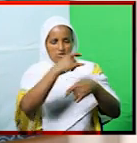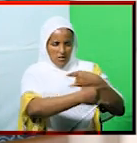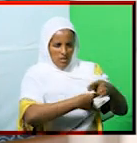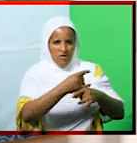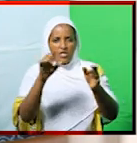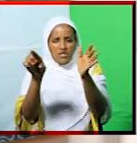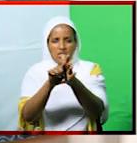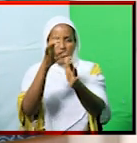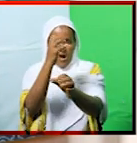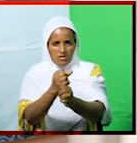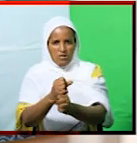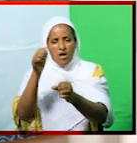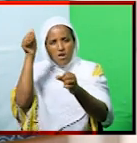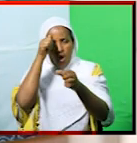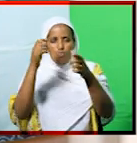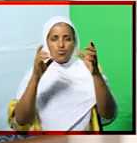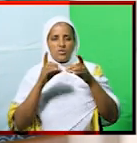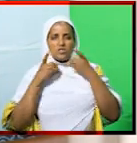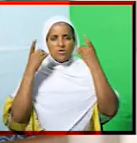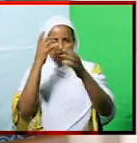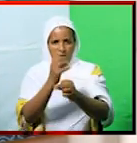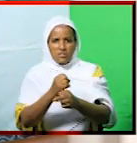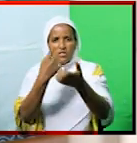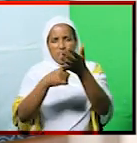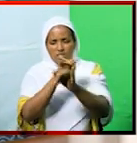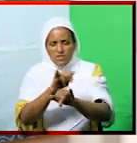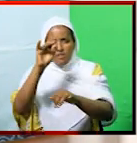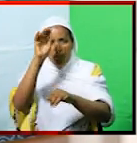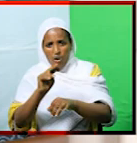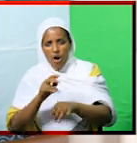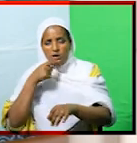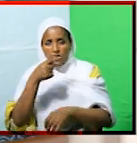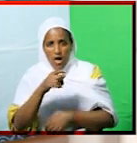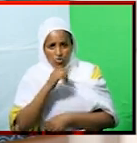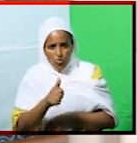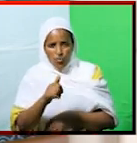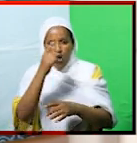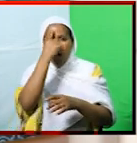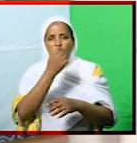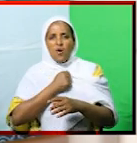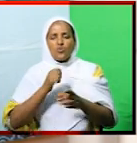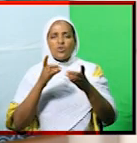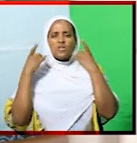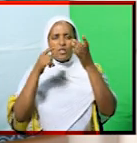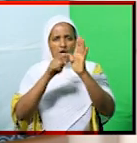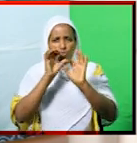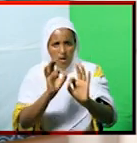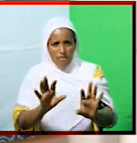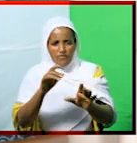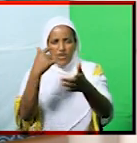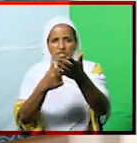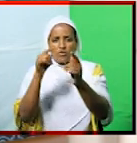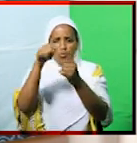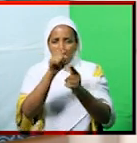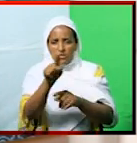ነው ጌታችን መድኃኒታችን ኢየሱስ ክርስቶስ። ይህን መሸከም አትችልም አልችልም ብላ ተሰንጥቃለች ማለት ነው። ስለዚህ በዚያን ዕለት ጌታችን መድኃኒታችን ኢየሱስ